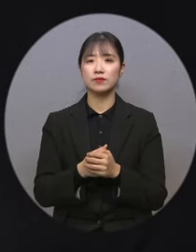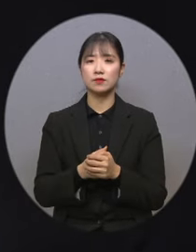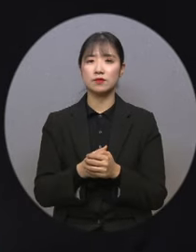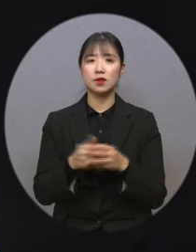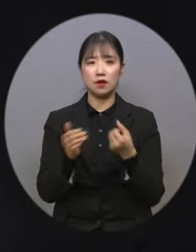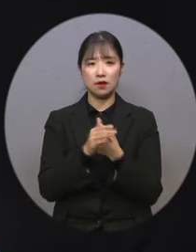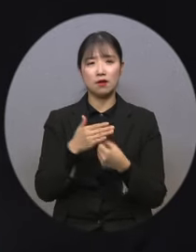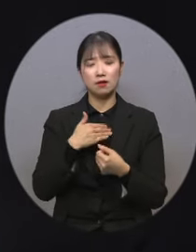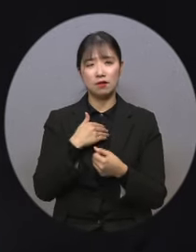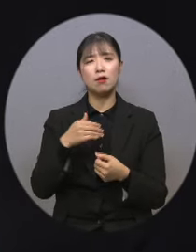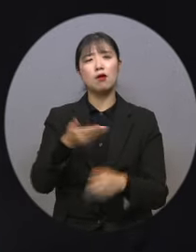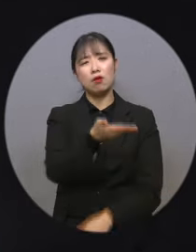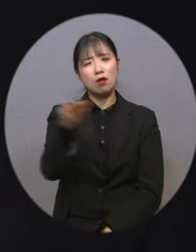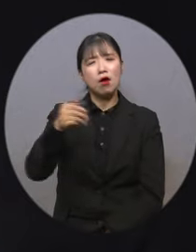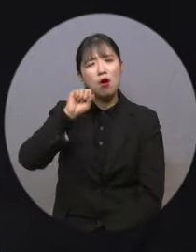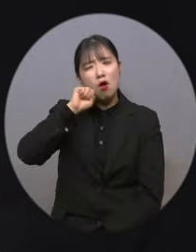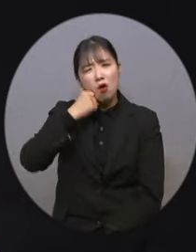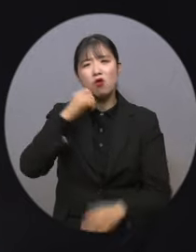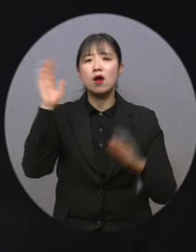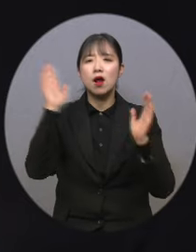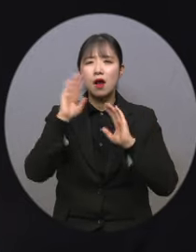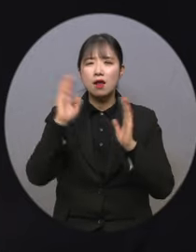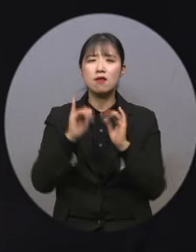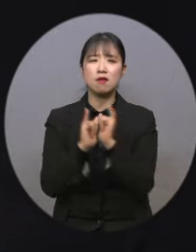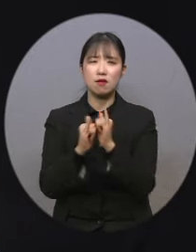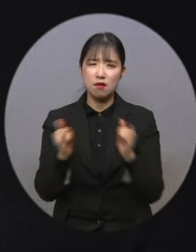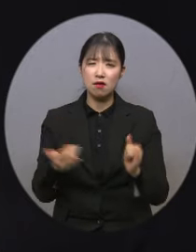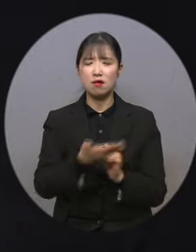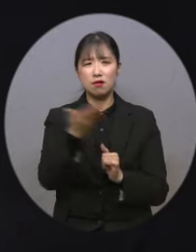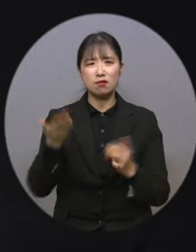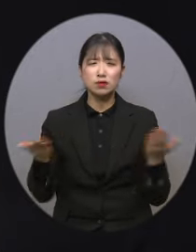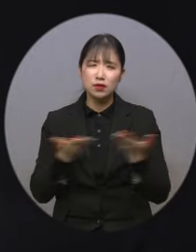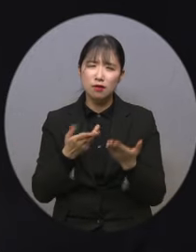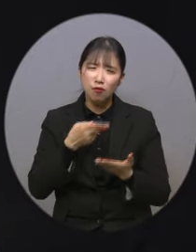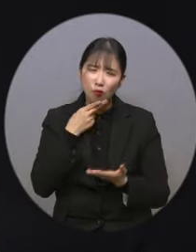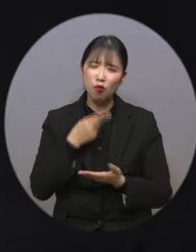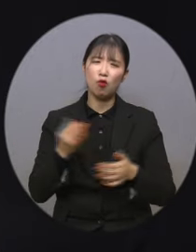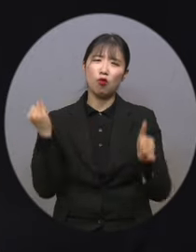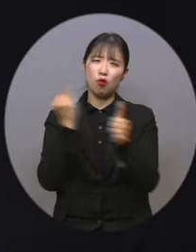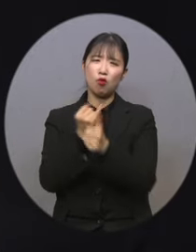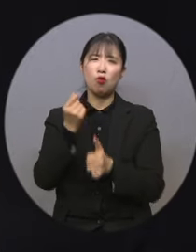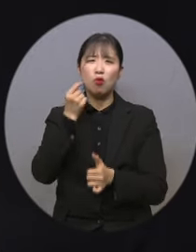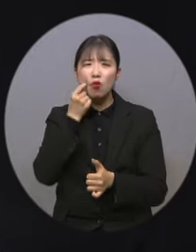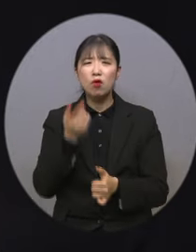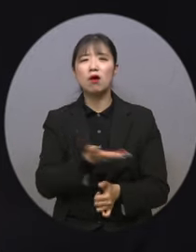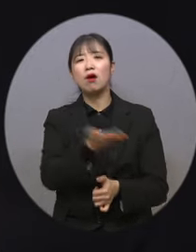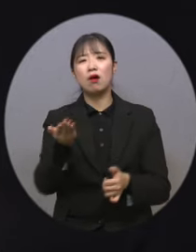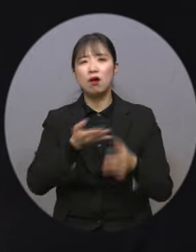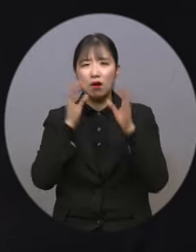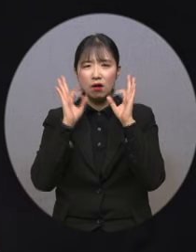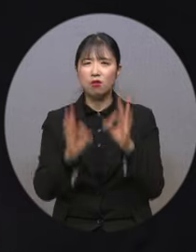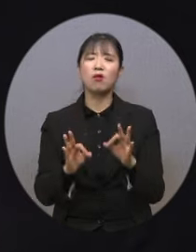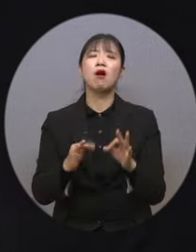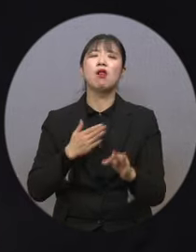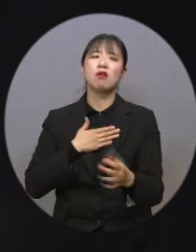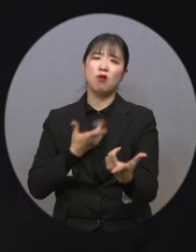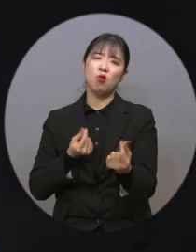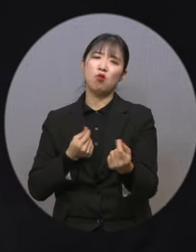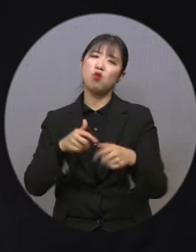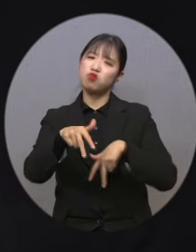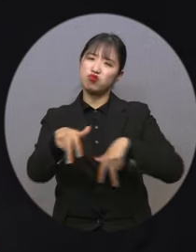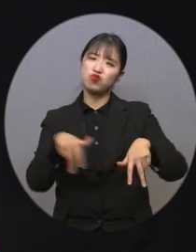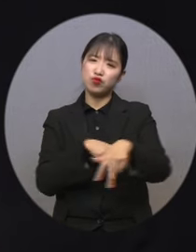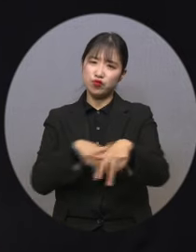나는 지금 어려운 학생들을 키 어려운 젊은이들의 직장 없고 괴로 못하고 이런 젊음을 보고 남의 일이 아니야 이게 내